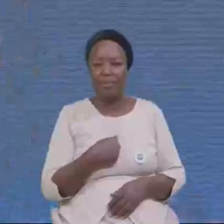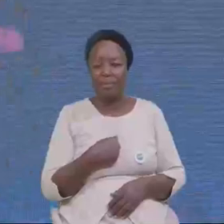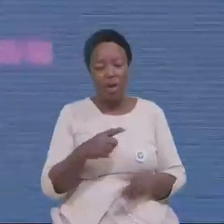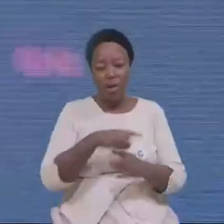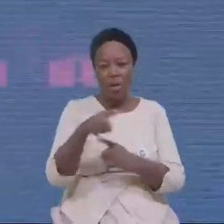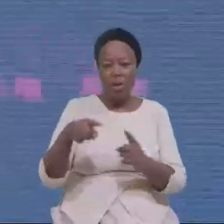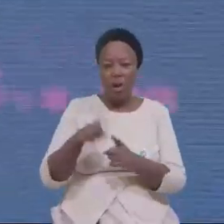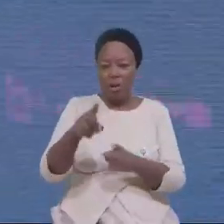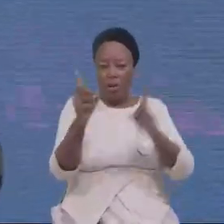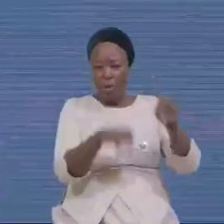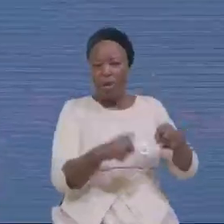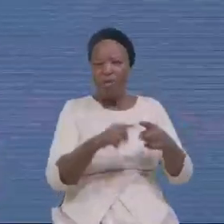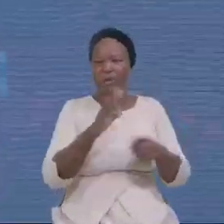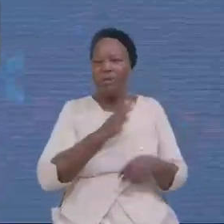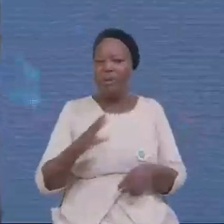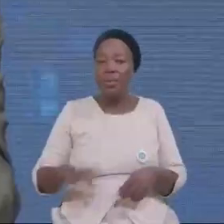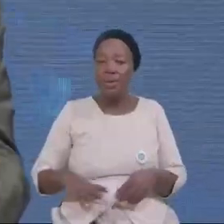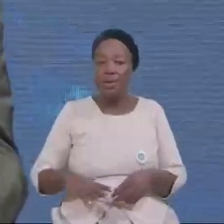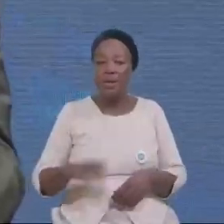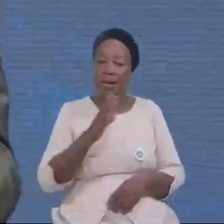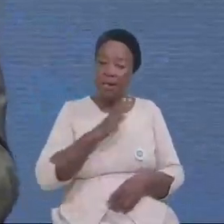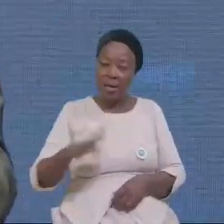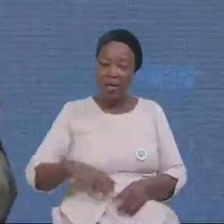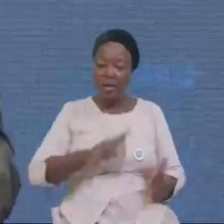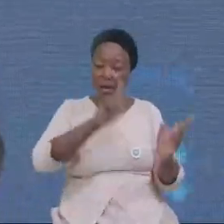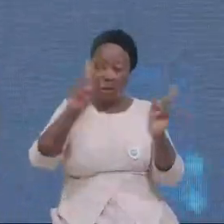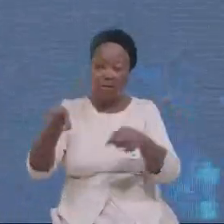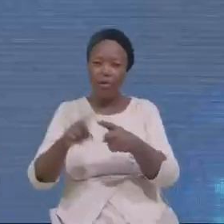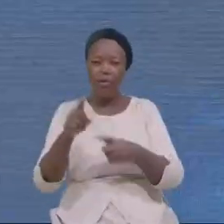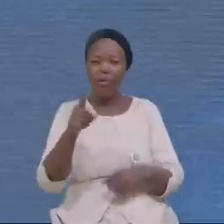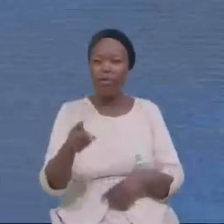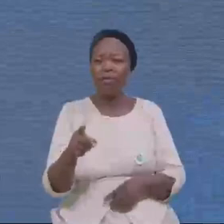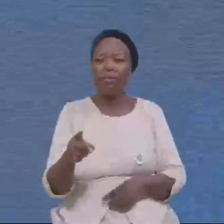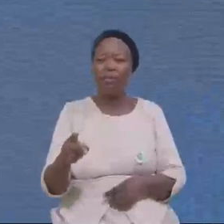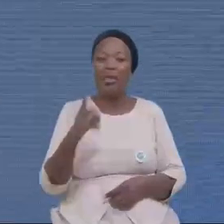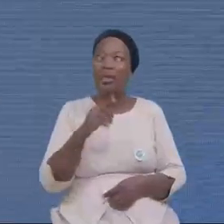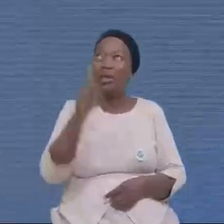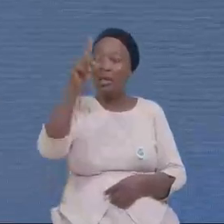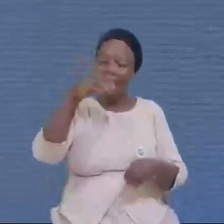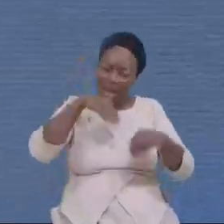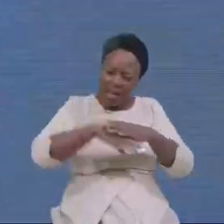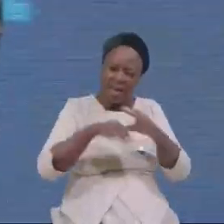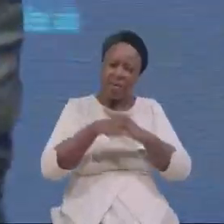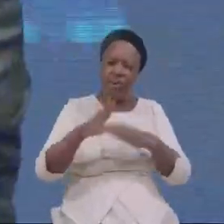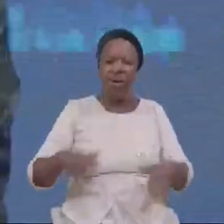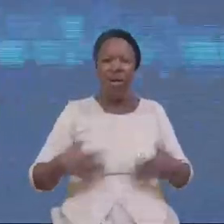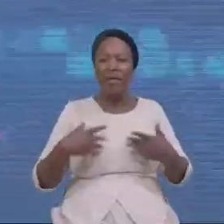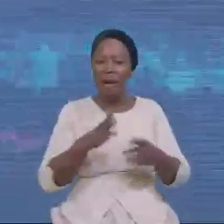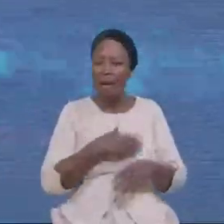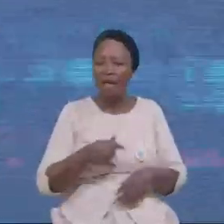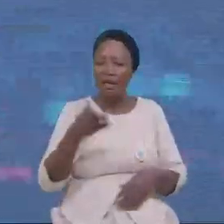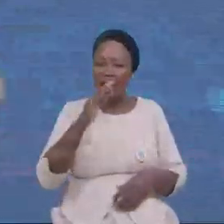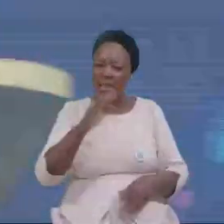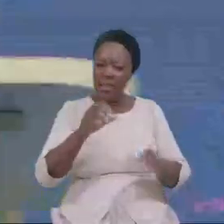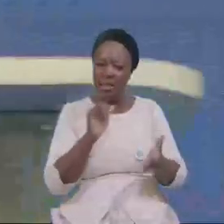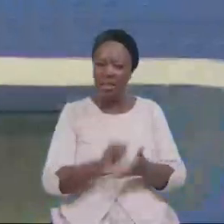Quand tu viens à Christ, Christ vient à toi et entre dans ta vie. Et il y a